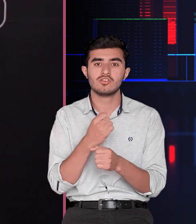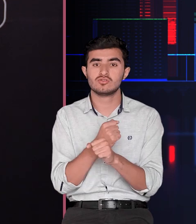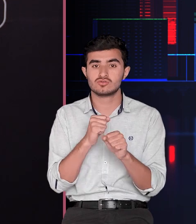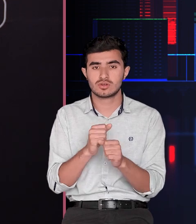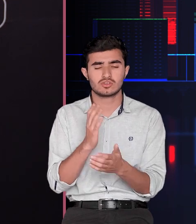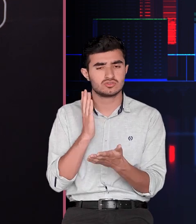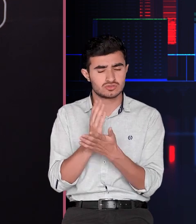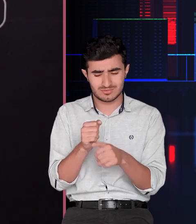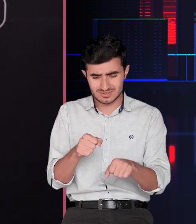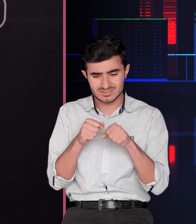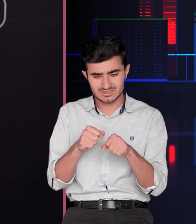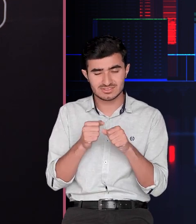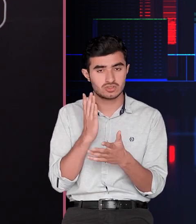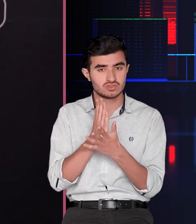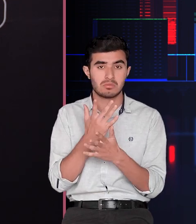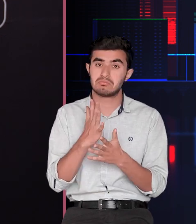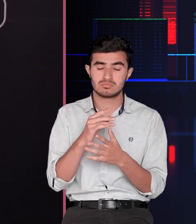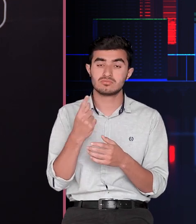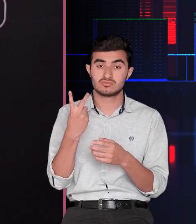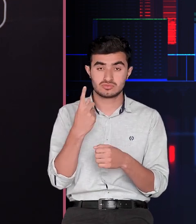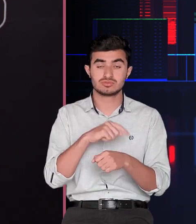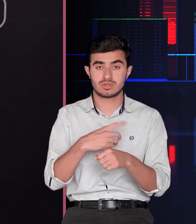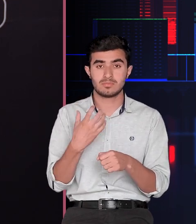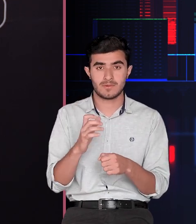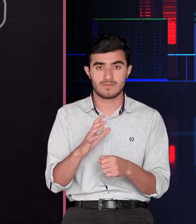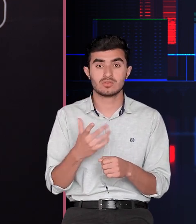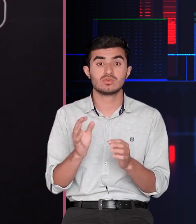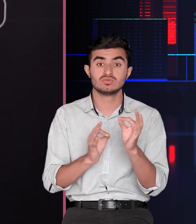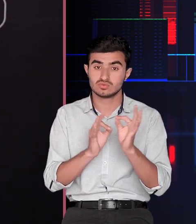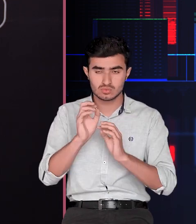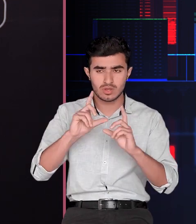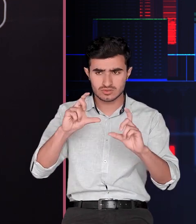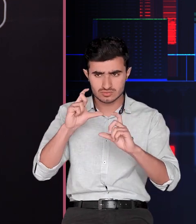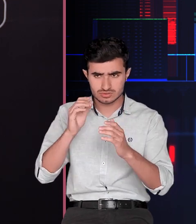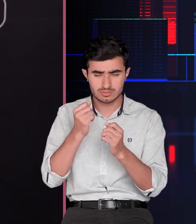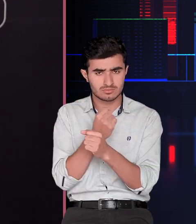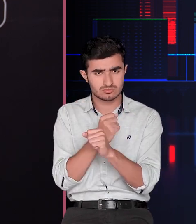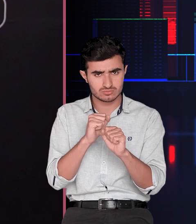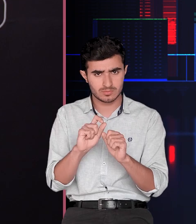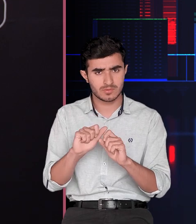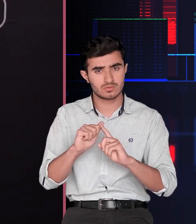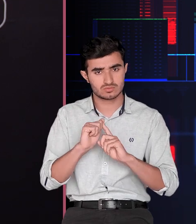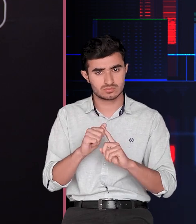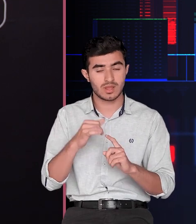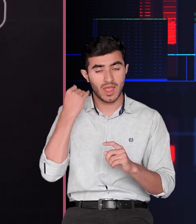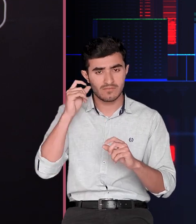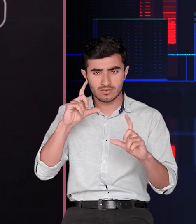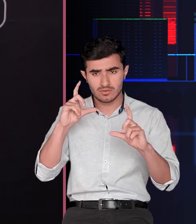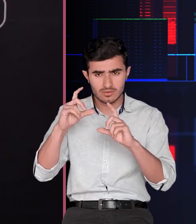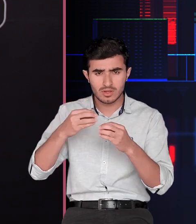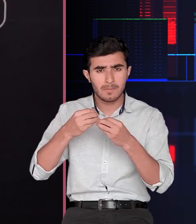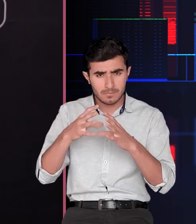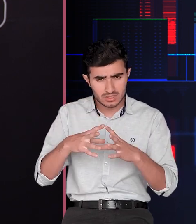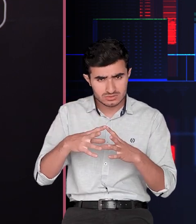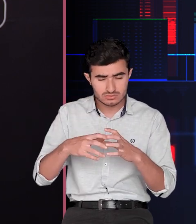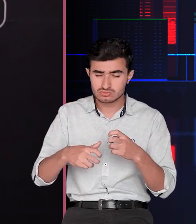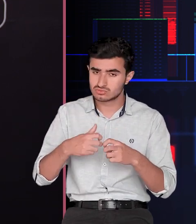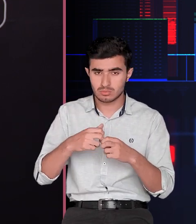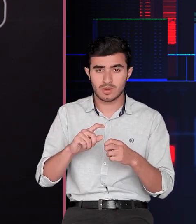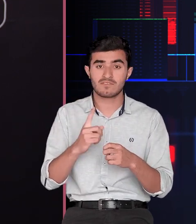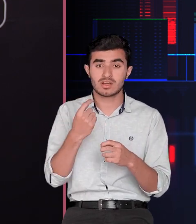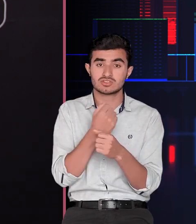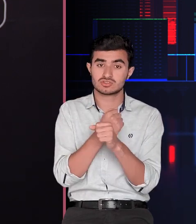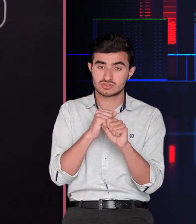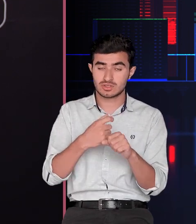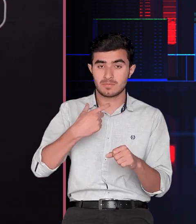और इवन देन तस्वीर अगर मिस भी हो रही है तो फर्स्ट यू हैव टू सेव योरसेल्फ। तो उस लम्हे बुनियादी तौर पे अपने गियर को